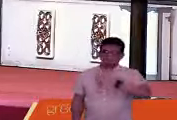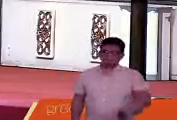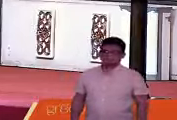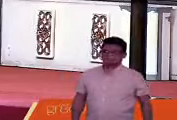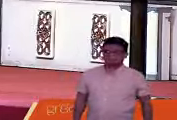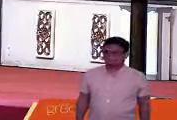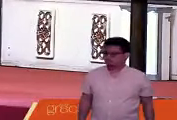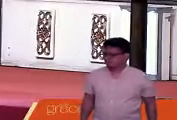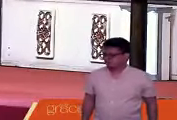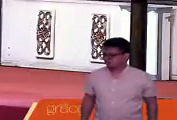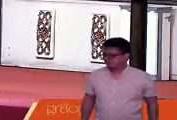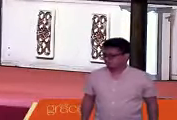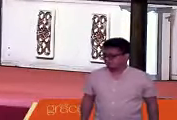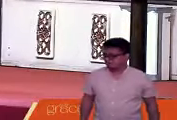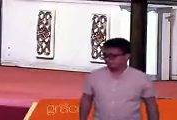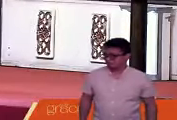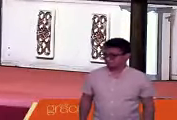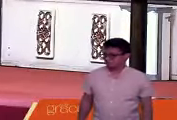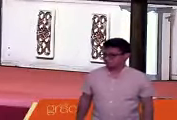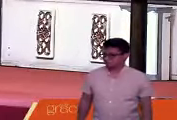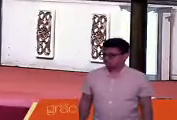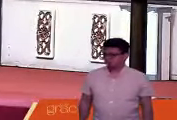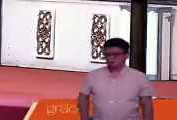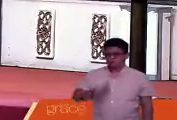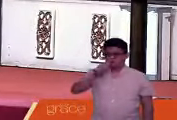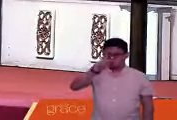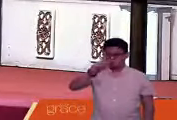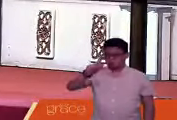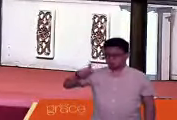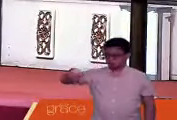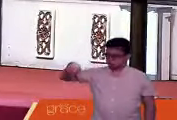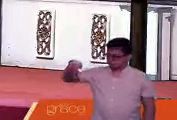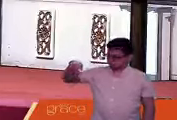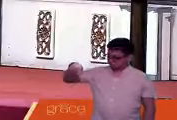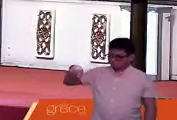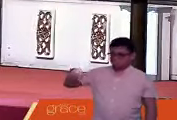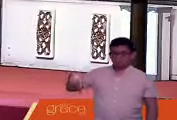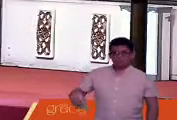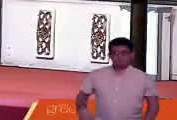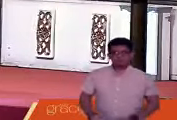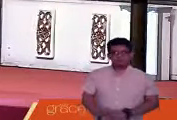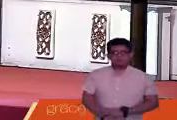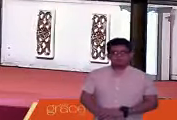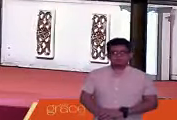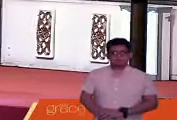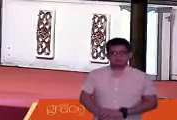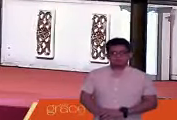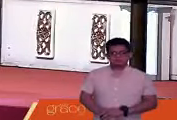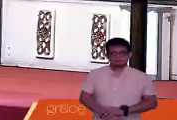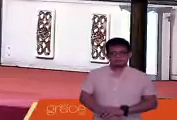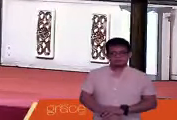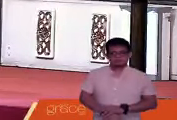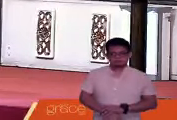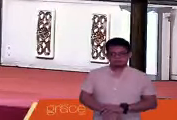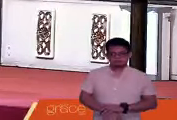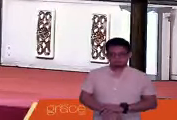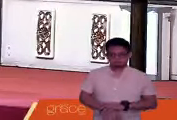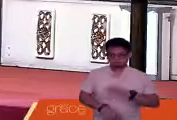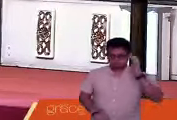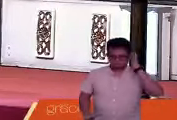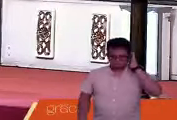P. Oh, yeah, sub-point, daghan sub-point, 30 minutes good pee pa lang. A, another